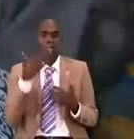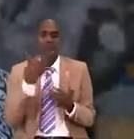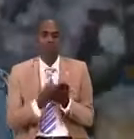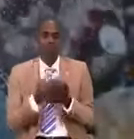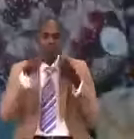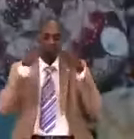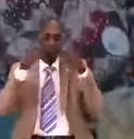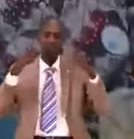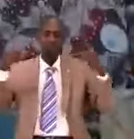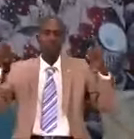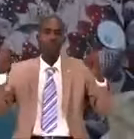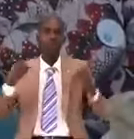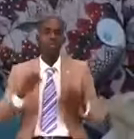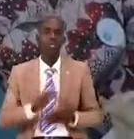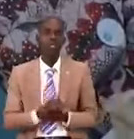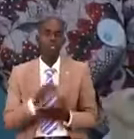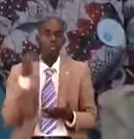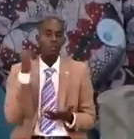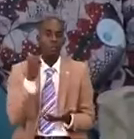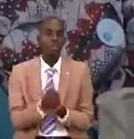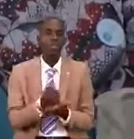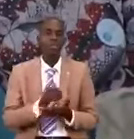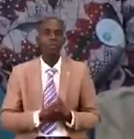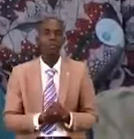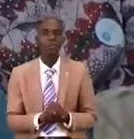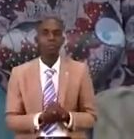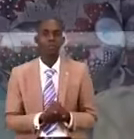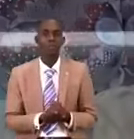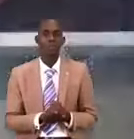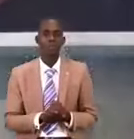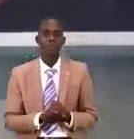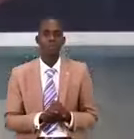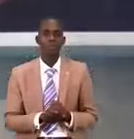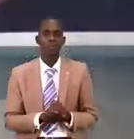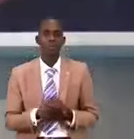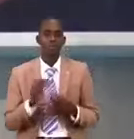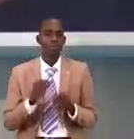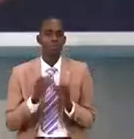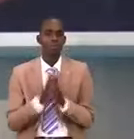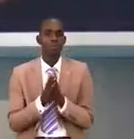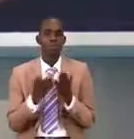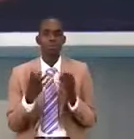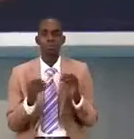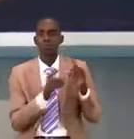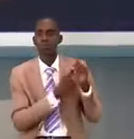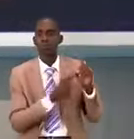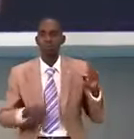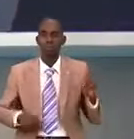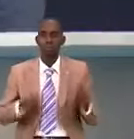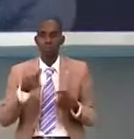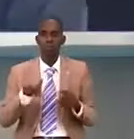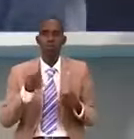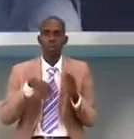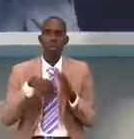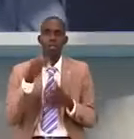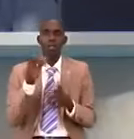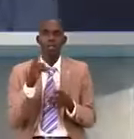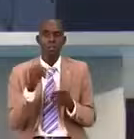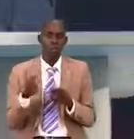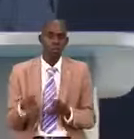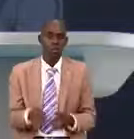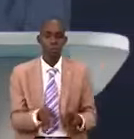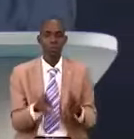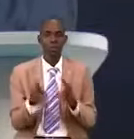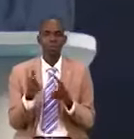dans le livre du Seigneur pour découvrir la voie du succès la voix de